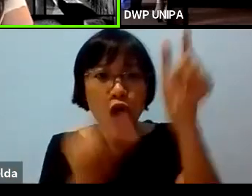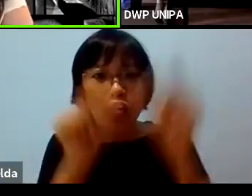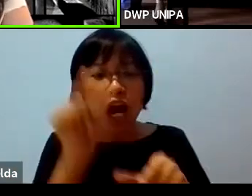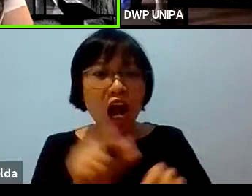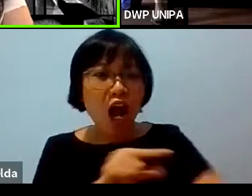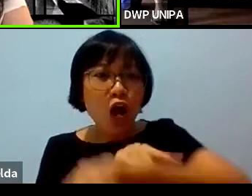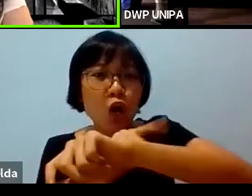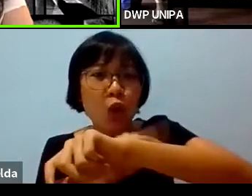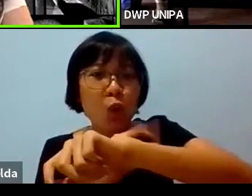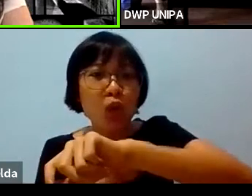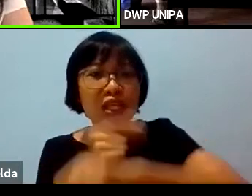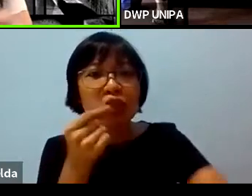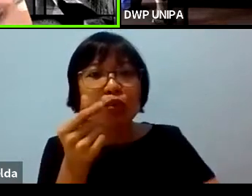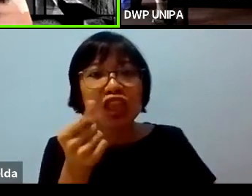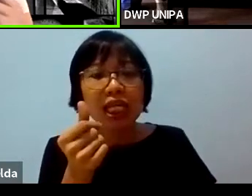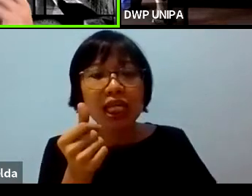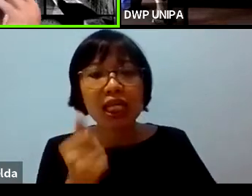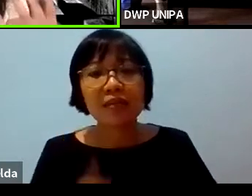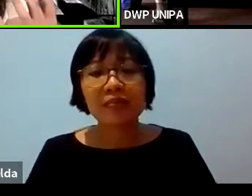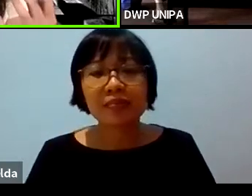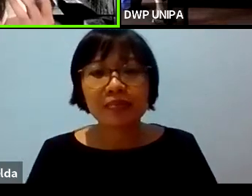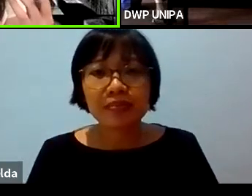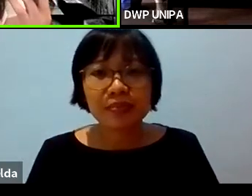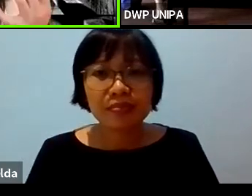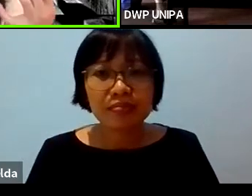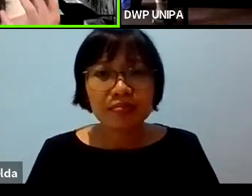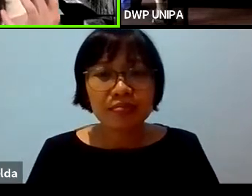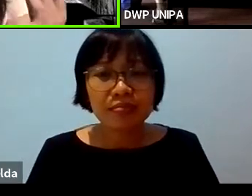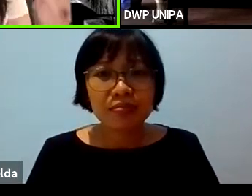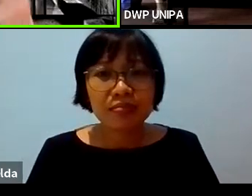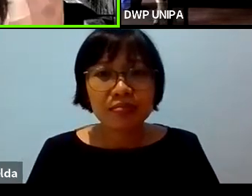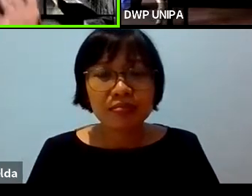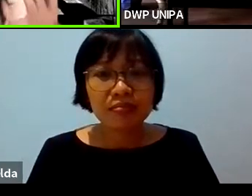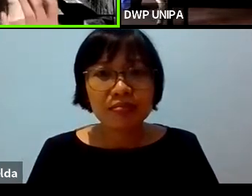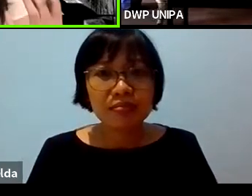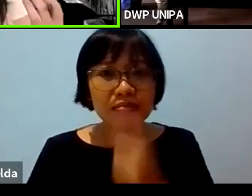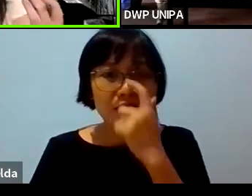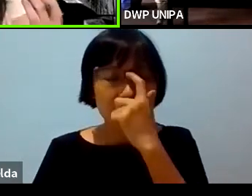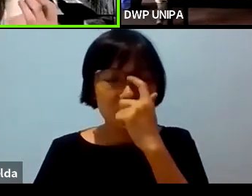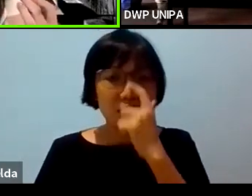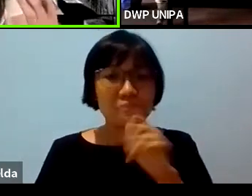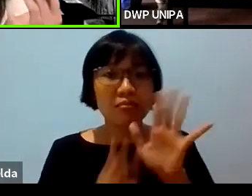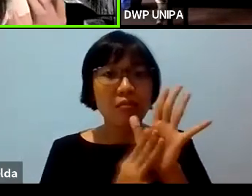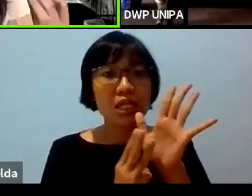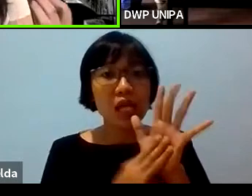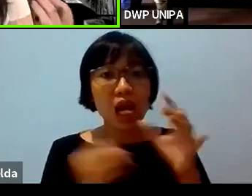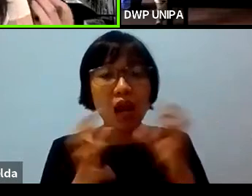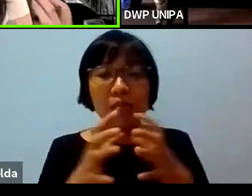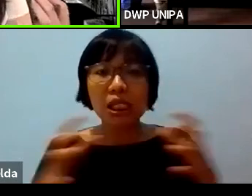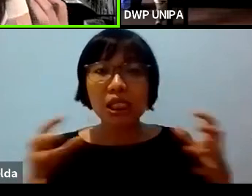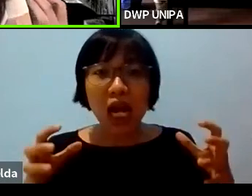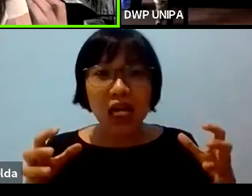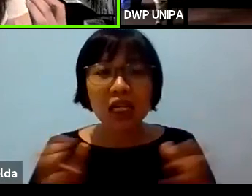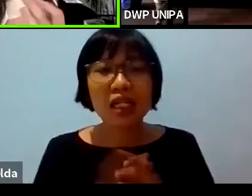Karena itu jadi persoalan yang sangat besar, dan ini terkait dengan